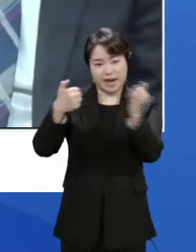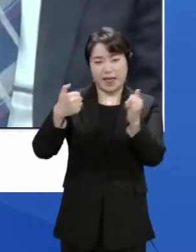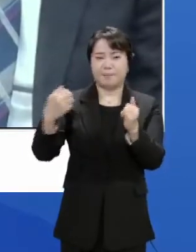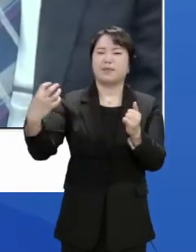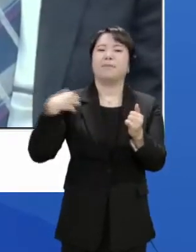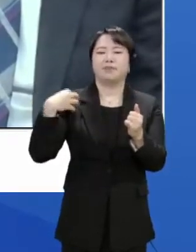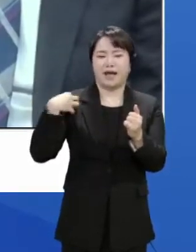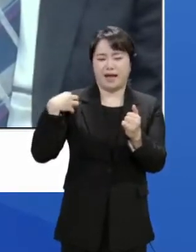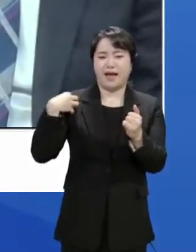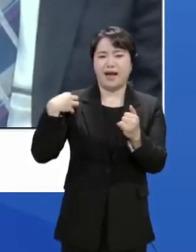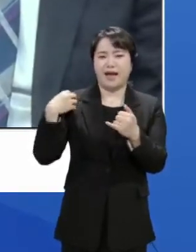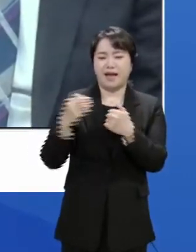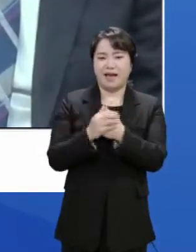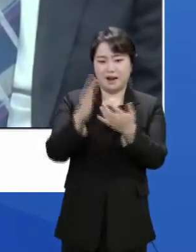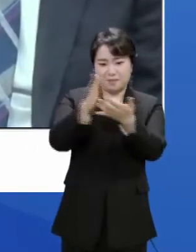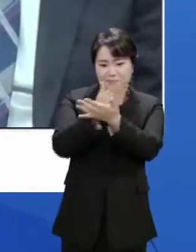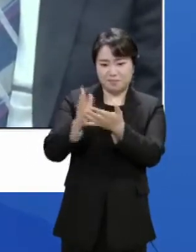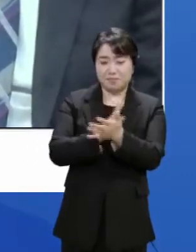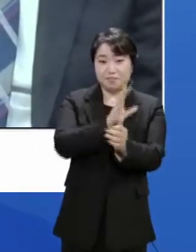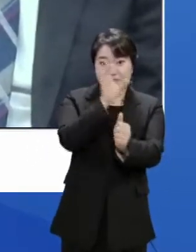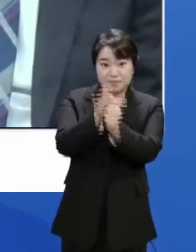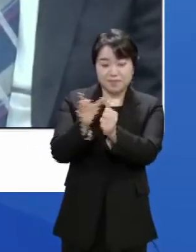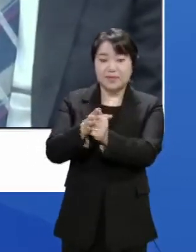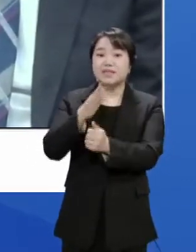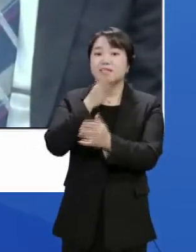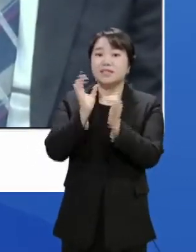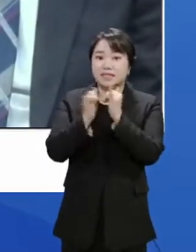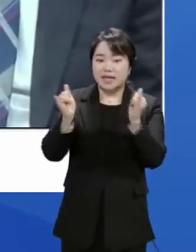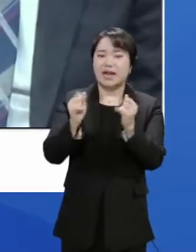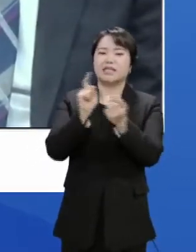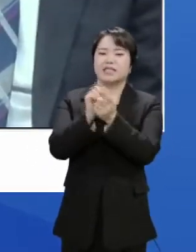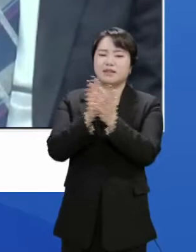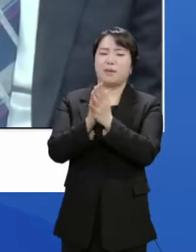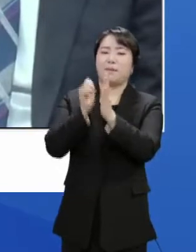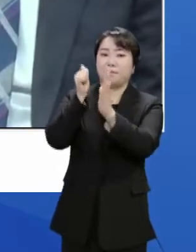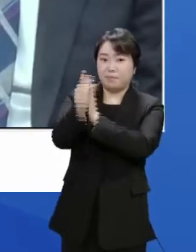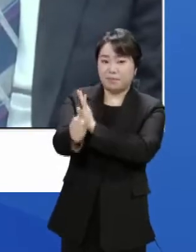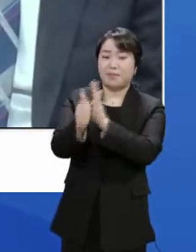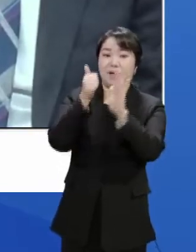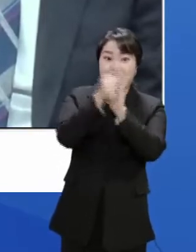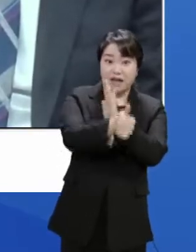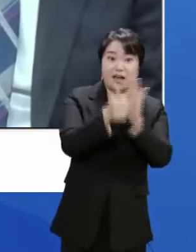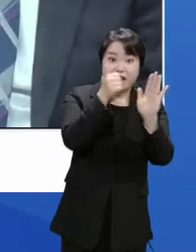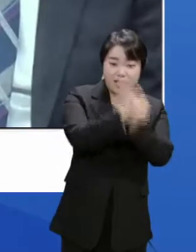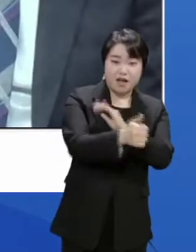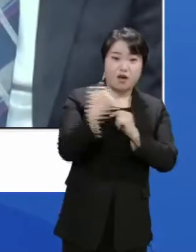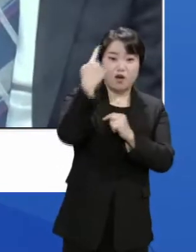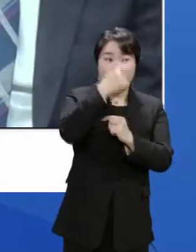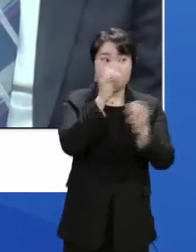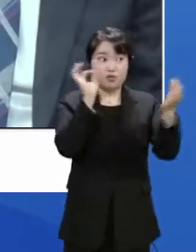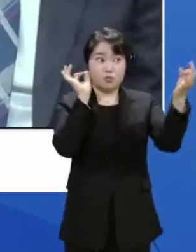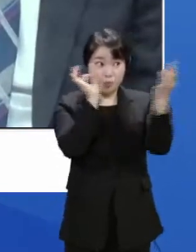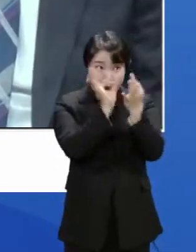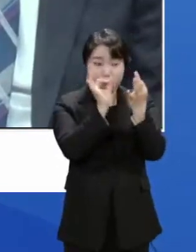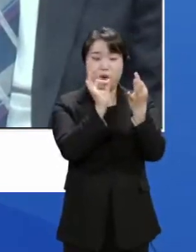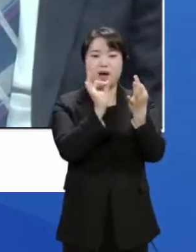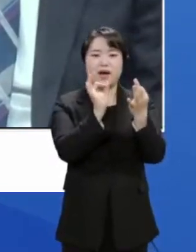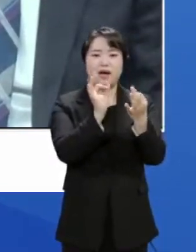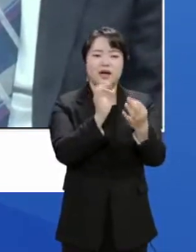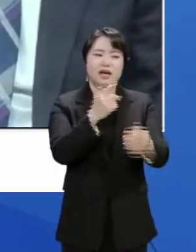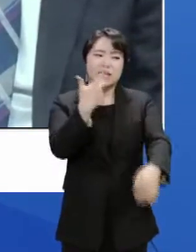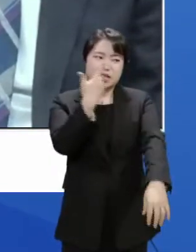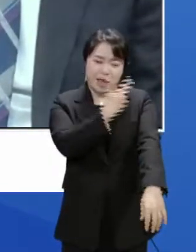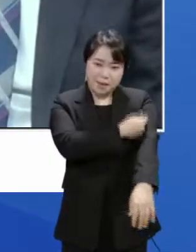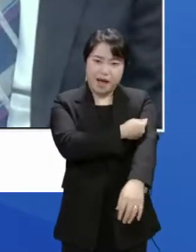이렇게 역할을 나눠가지고 어르신들 일일이 좀 찾아가서 직접 뵙고 접종